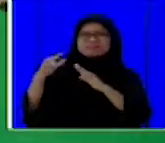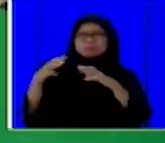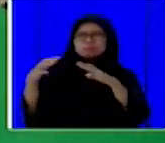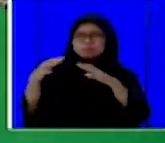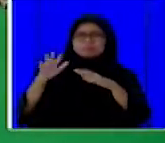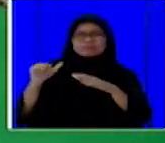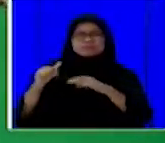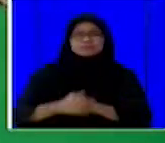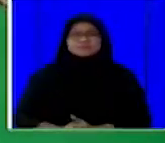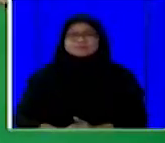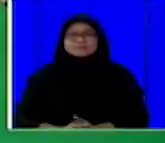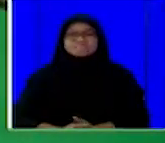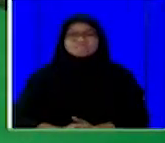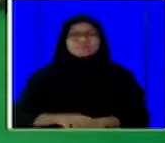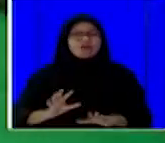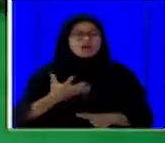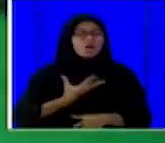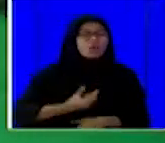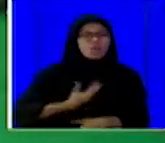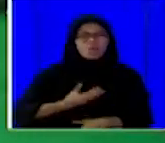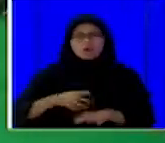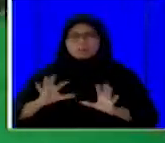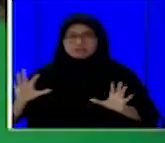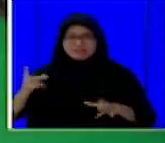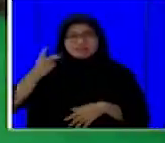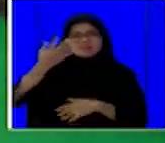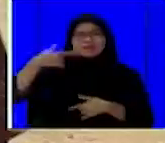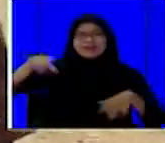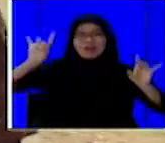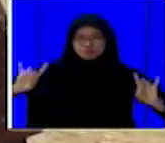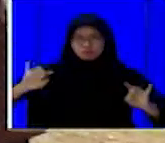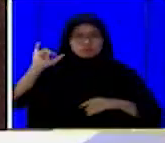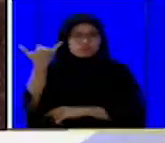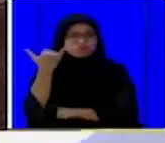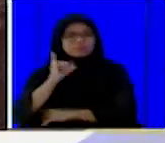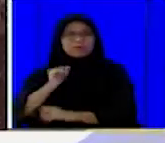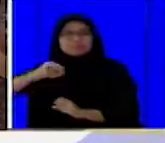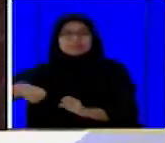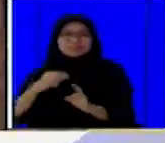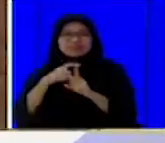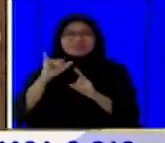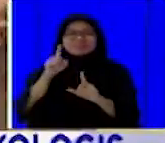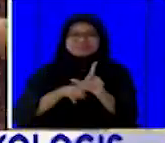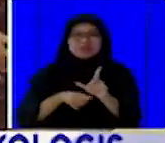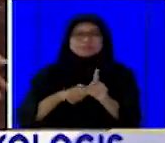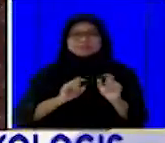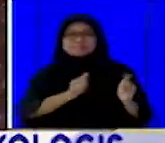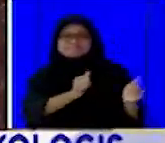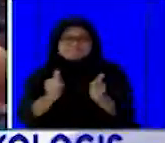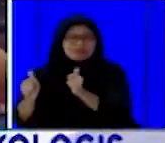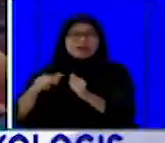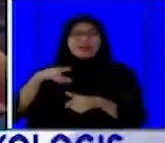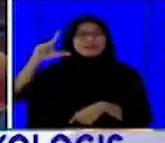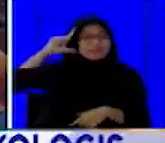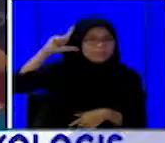Menanggapi keluhan tersebut, Ratu Keraton Yogyakarta yang juga istri Gubernur DIY, GKR Hemas, meminta Pemkab Sleman dan pengelola